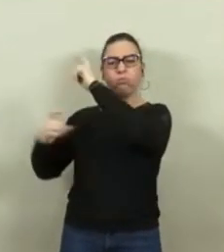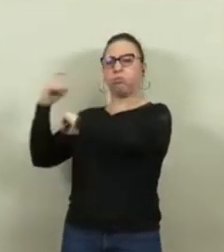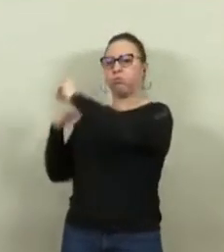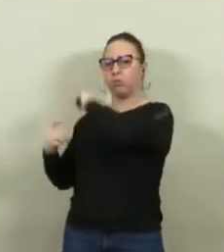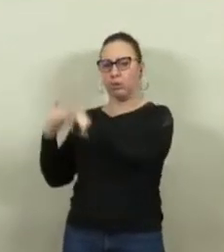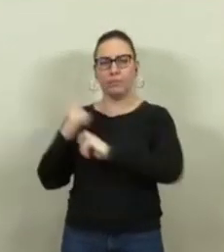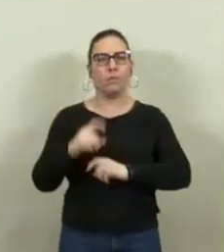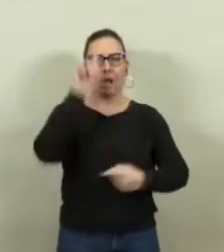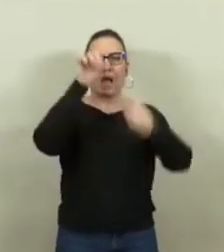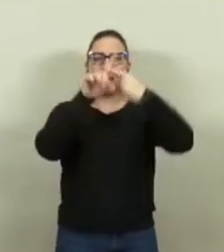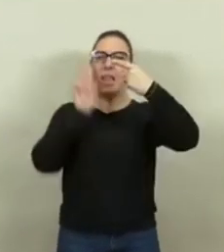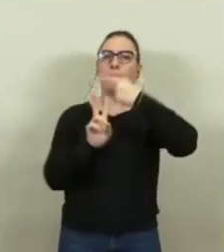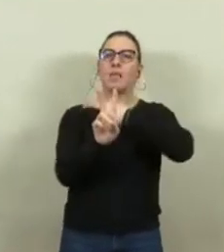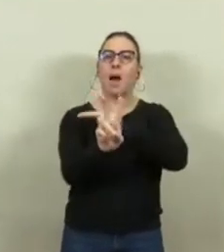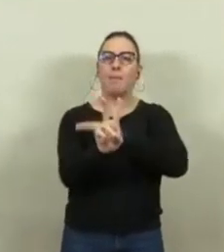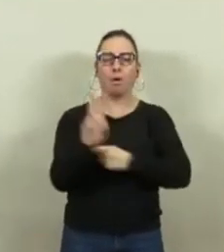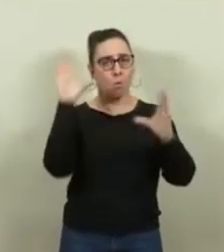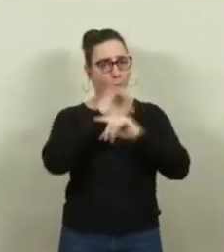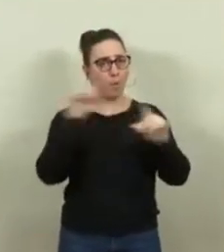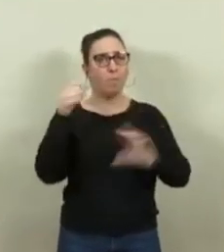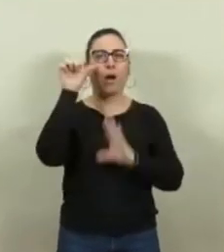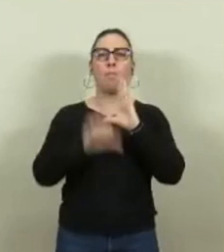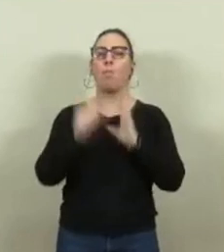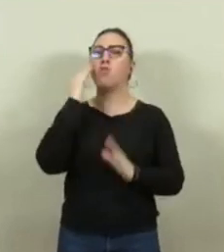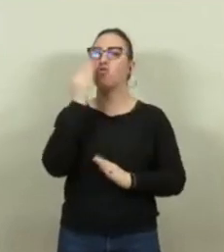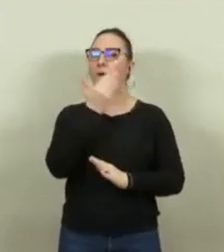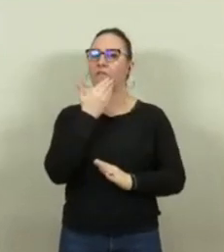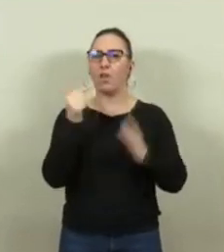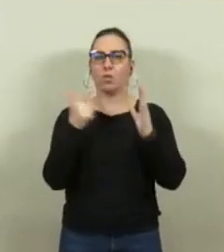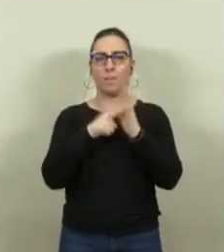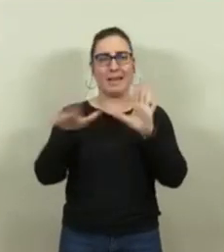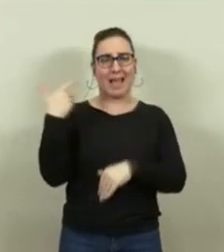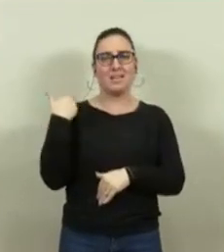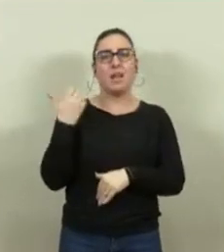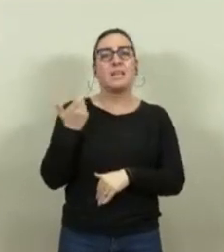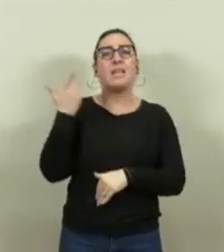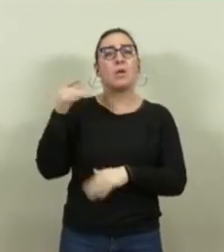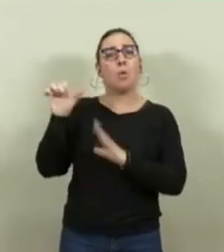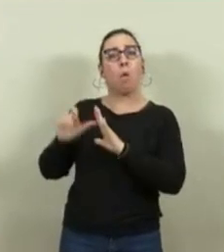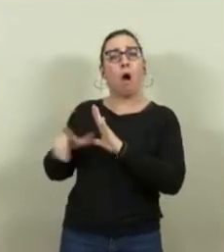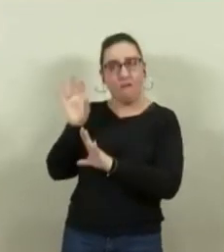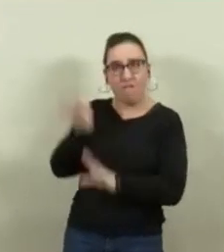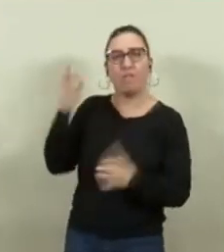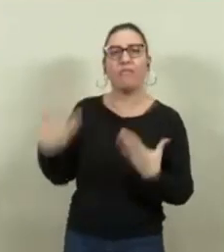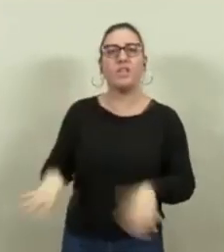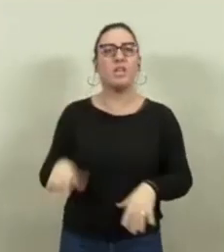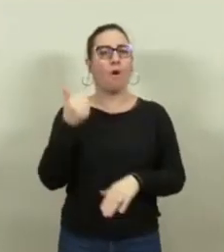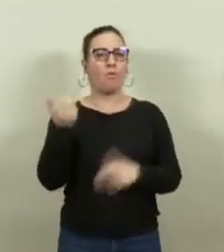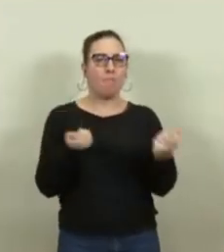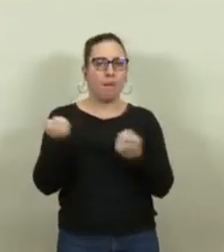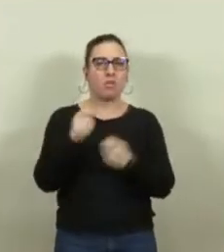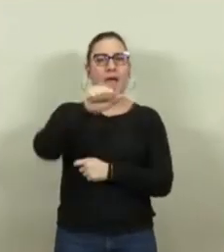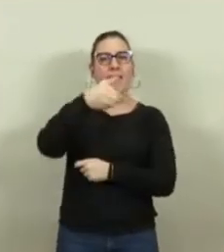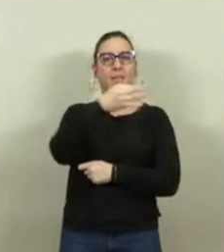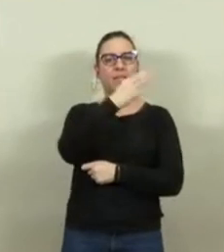thématique du tramway, je vous rappelle qu'en janvier 2015, quelques mois après votre élection, alors que vous contrôliez le SMTC et